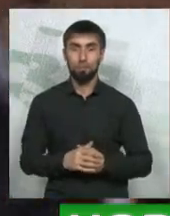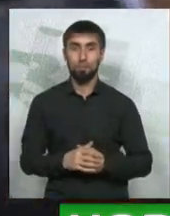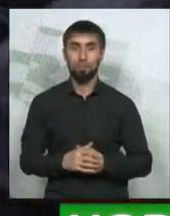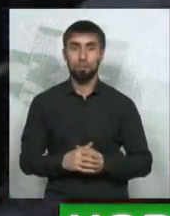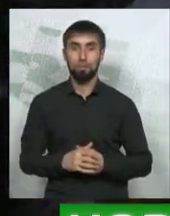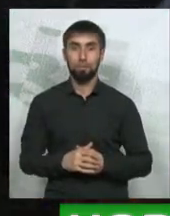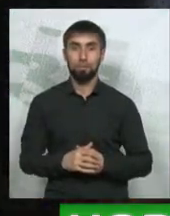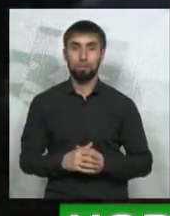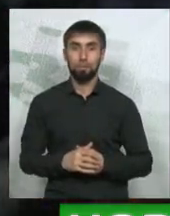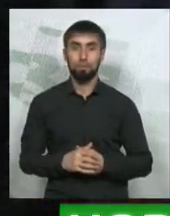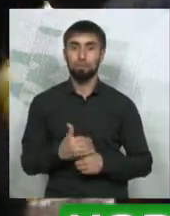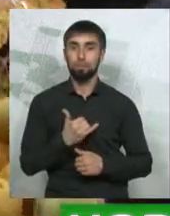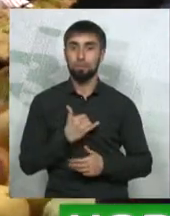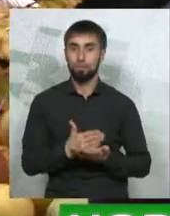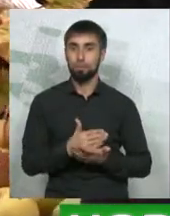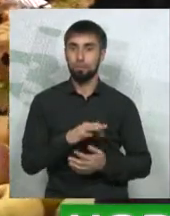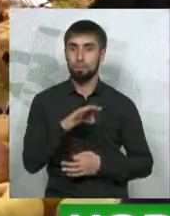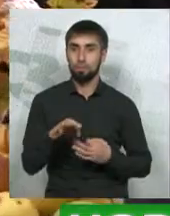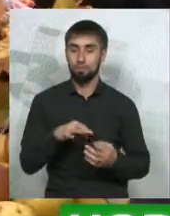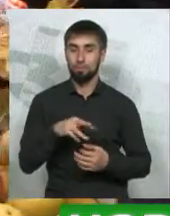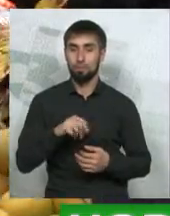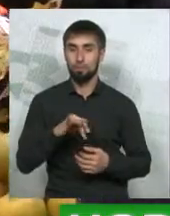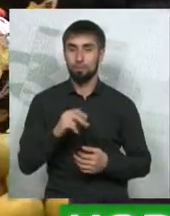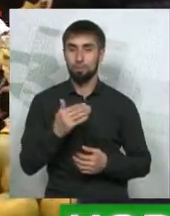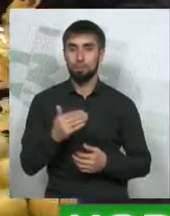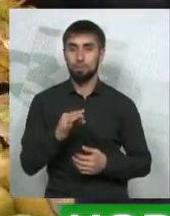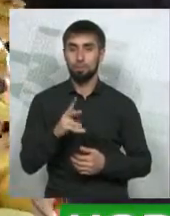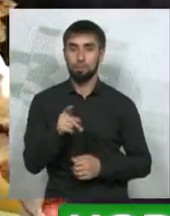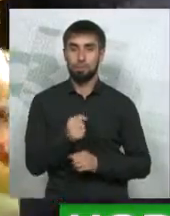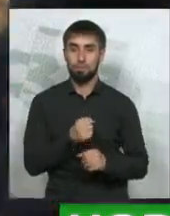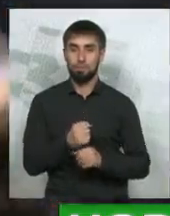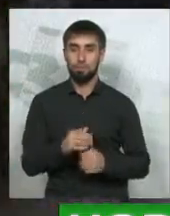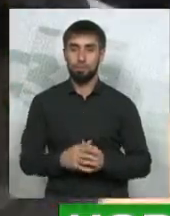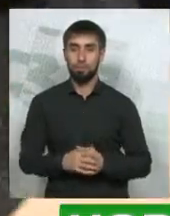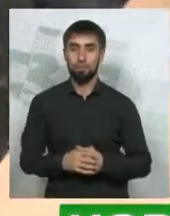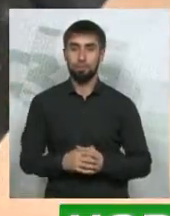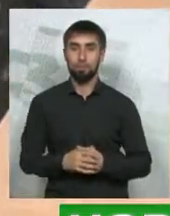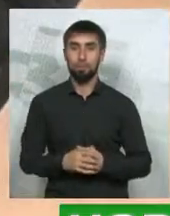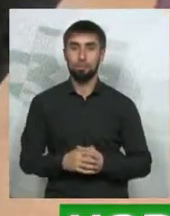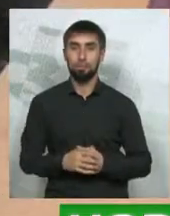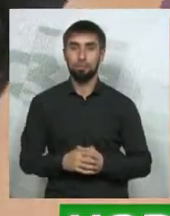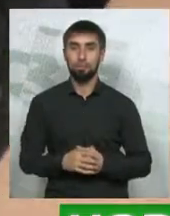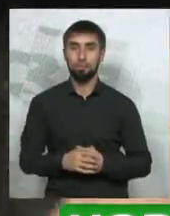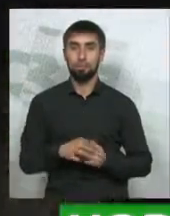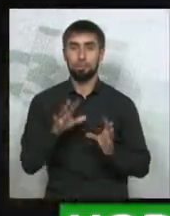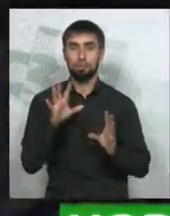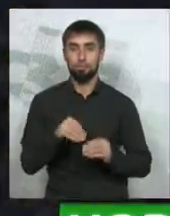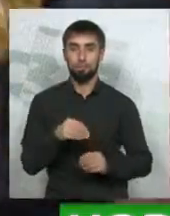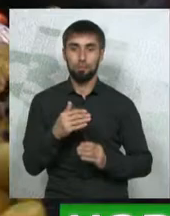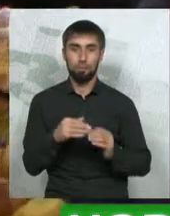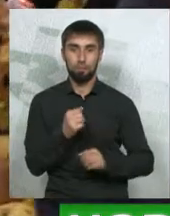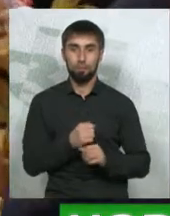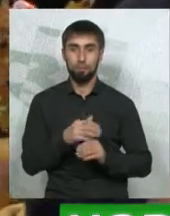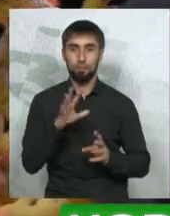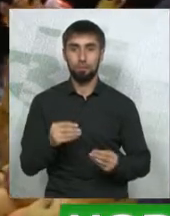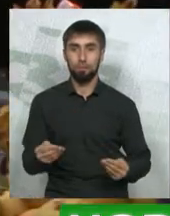Ачивка есть у нас, малиновое варенье у нас, есть пирожные, вот она приготовила. Все здесь есть, здесь варенье, соленье. Все,